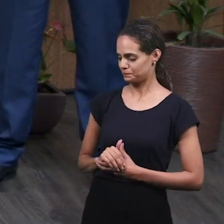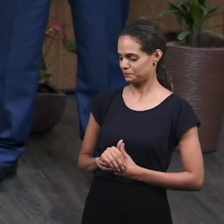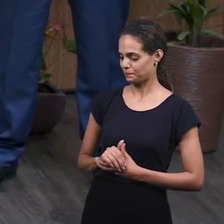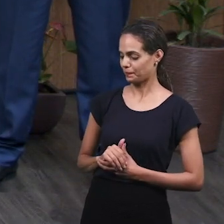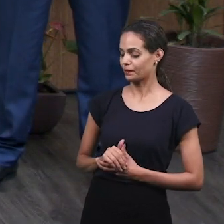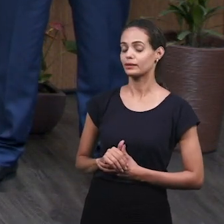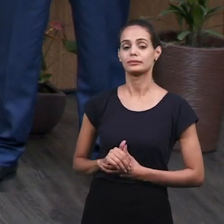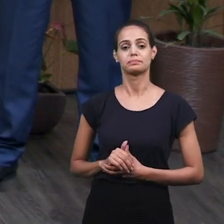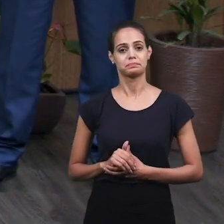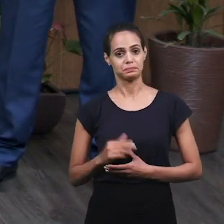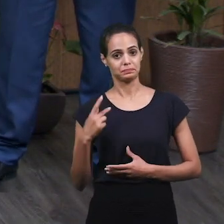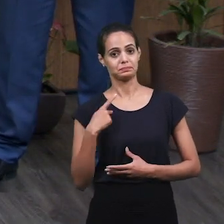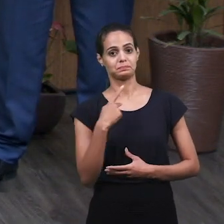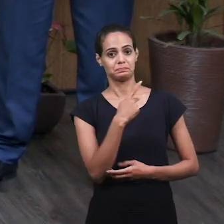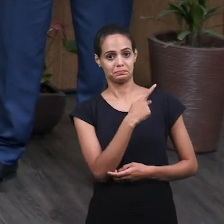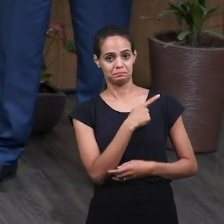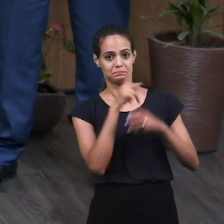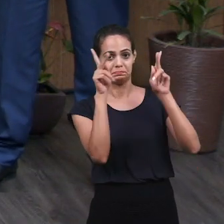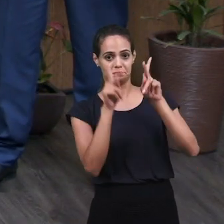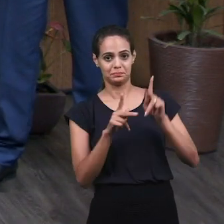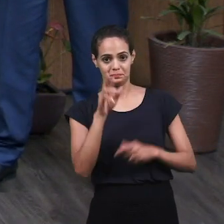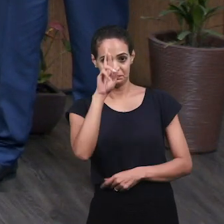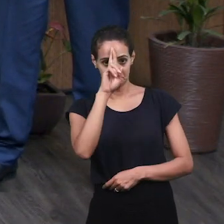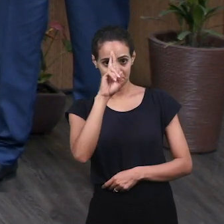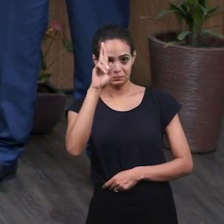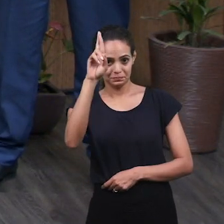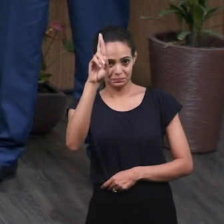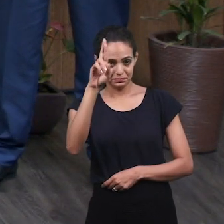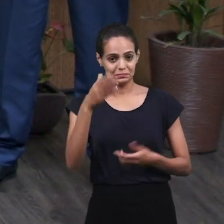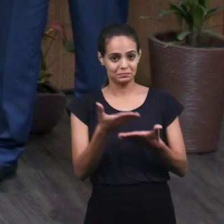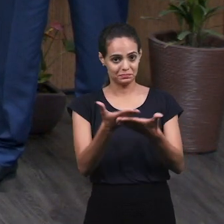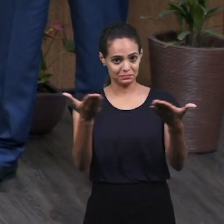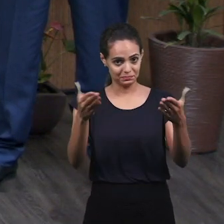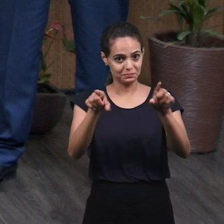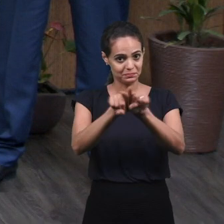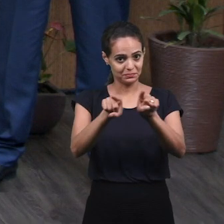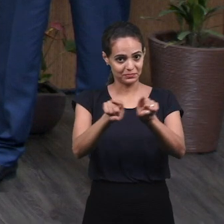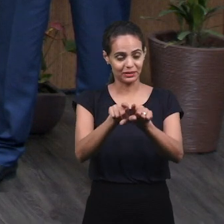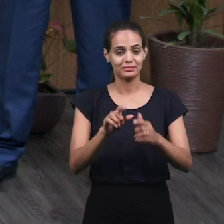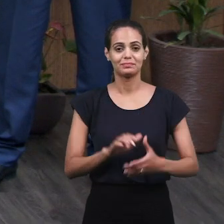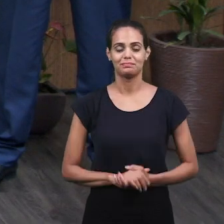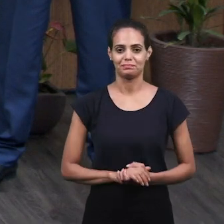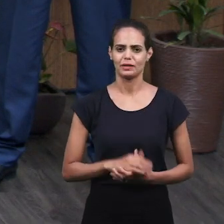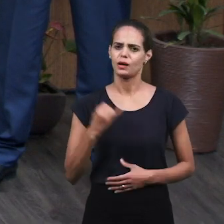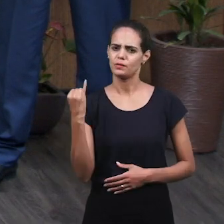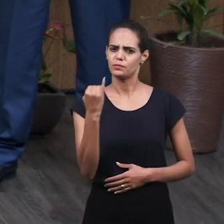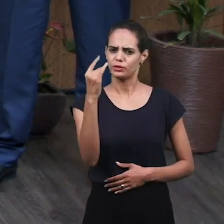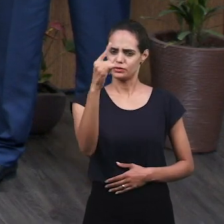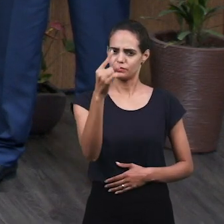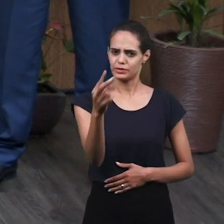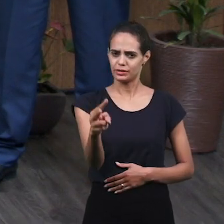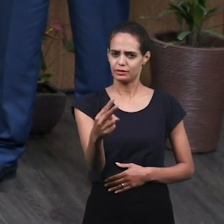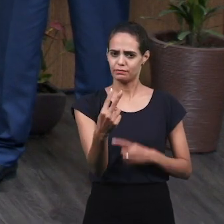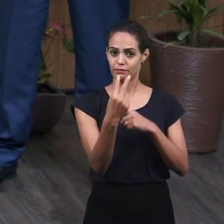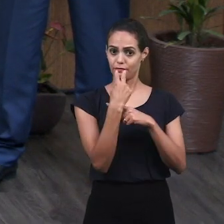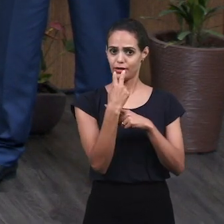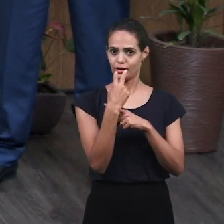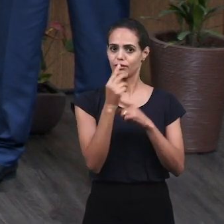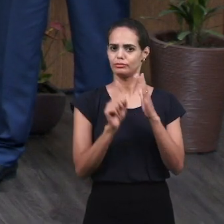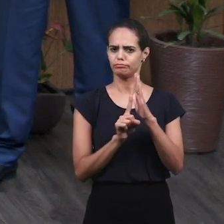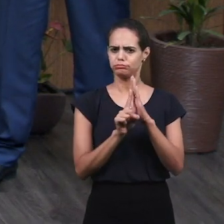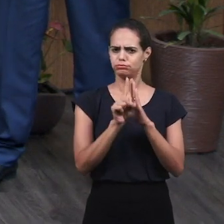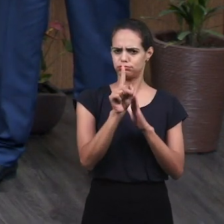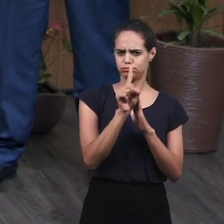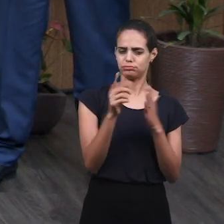Seigneur. Pasteur Daniel, la paix du Seigneur à tous. C'est une satisfaction de compter avec votre